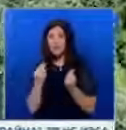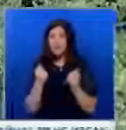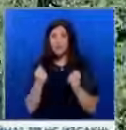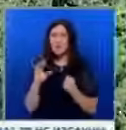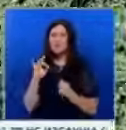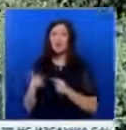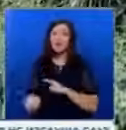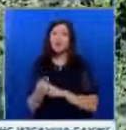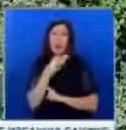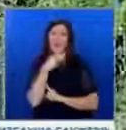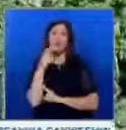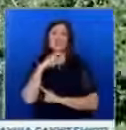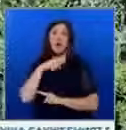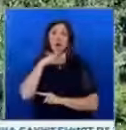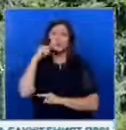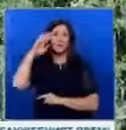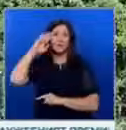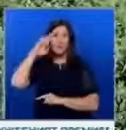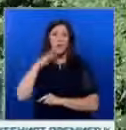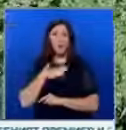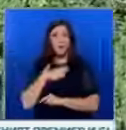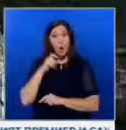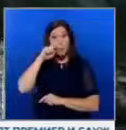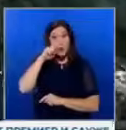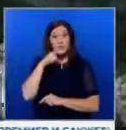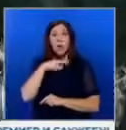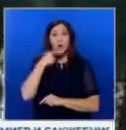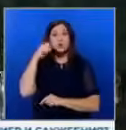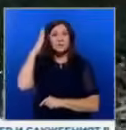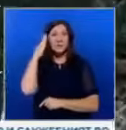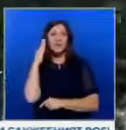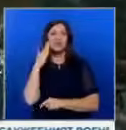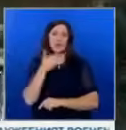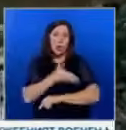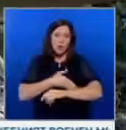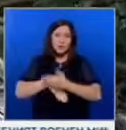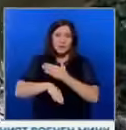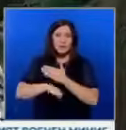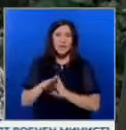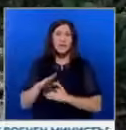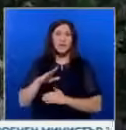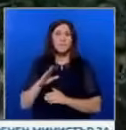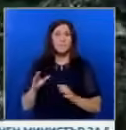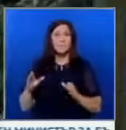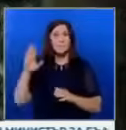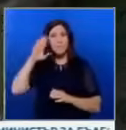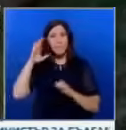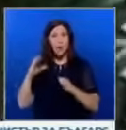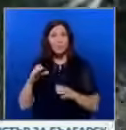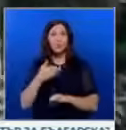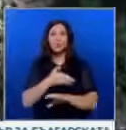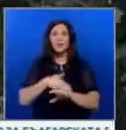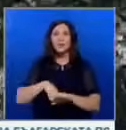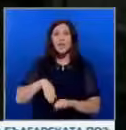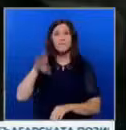средно на 1200 руски войници. Има и оплаквания от руска страна за усъкътени полкове, в които ранени войници са принудени да